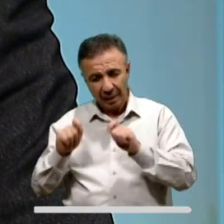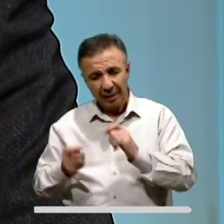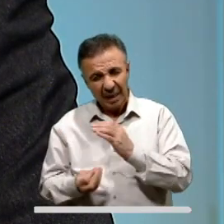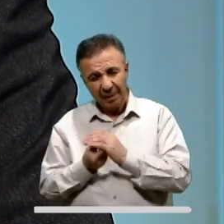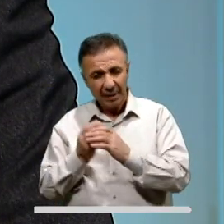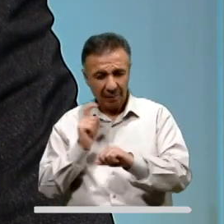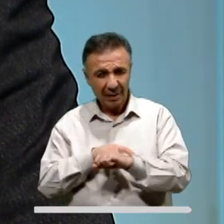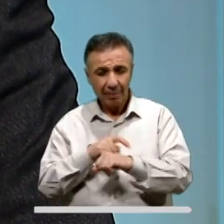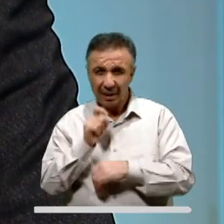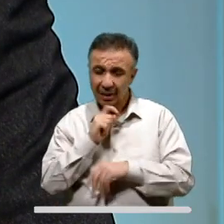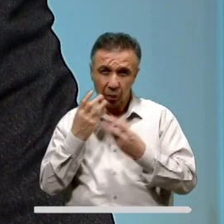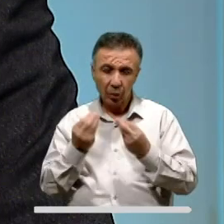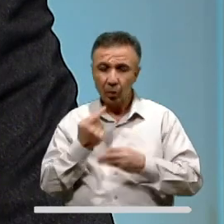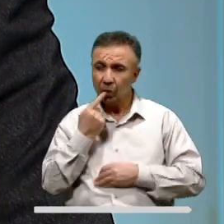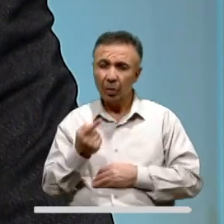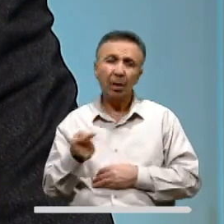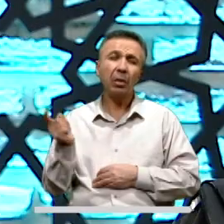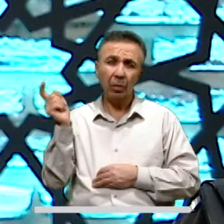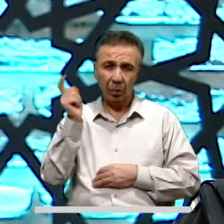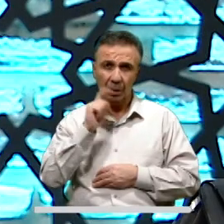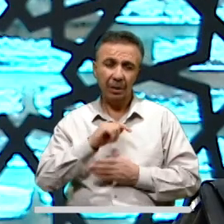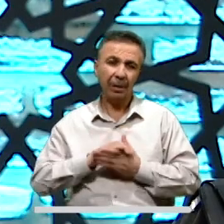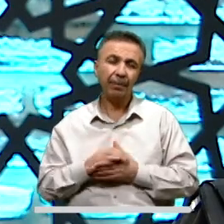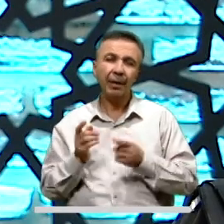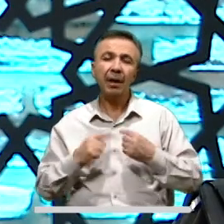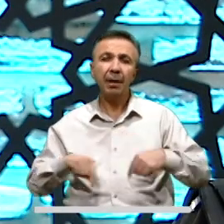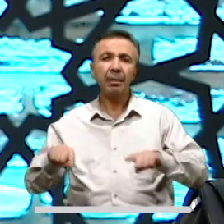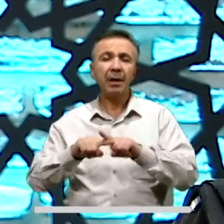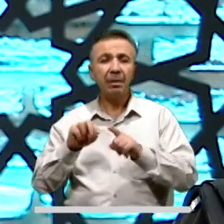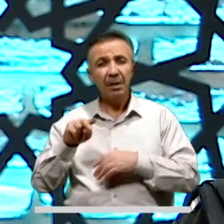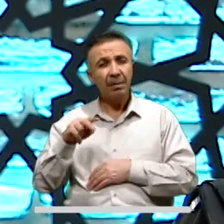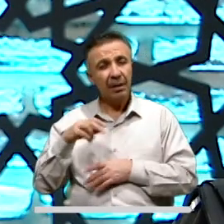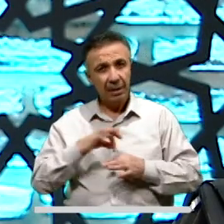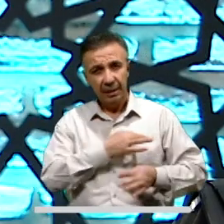da iddia ediyorlar. Dolayısıyla bizim